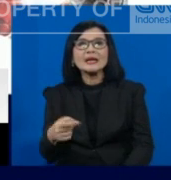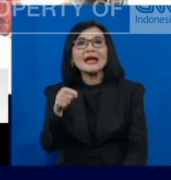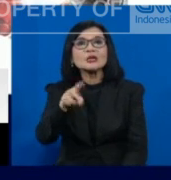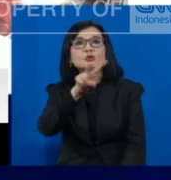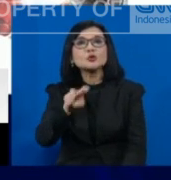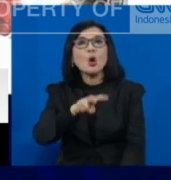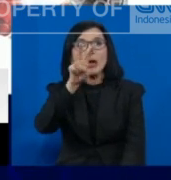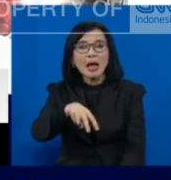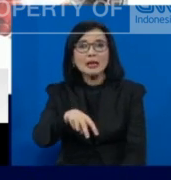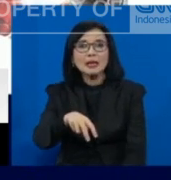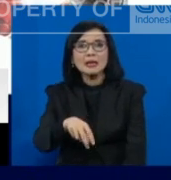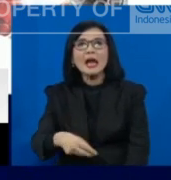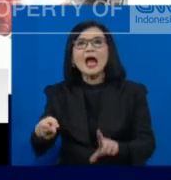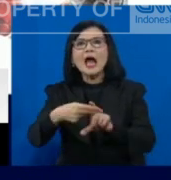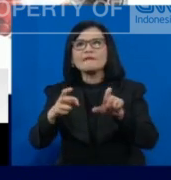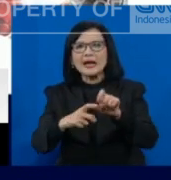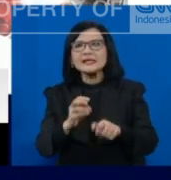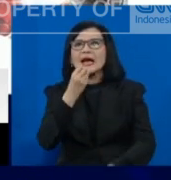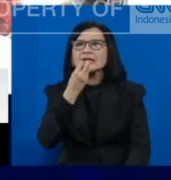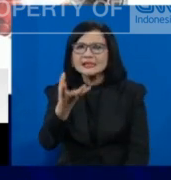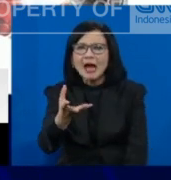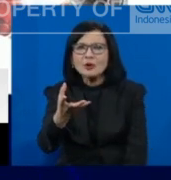kasih tahu bukan